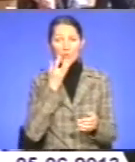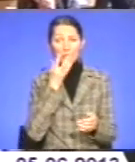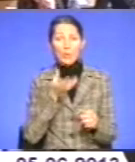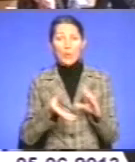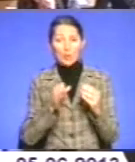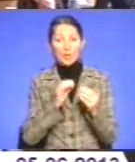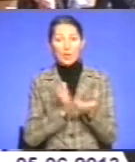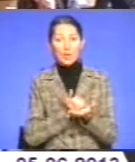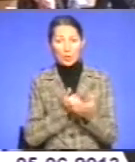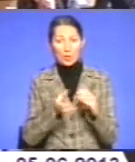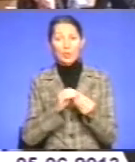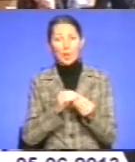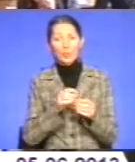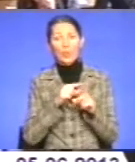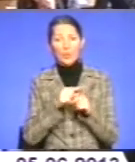відповідь. А також